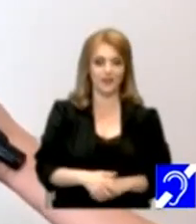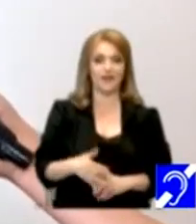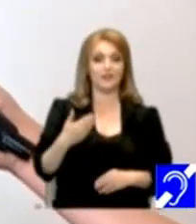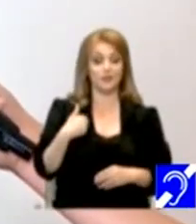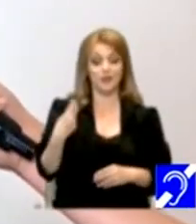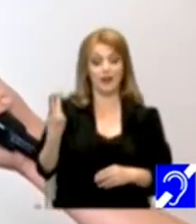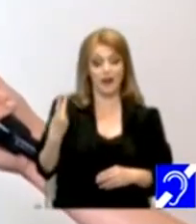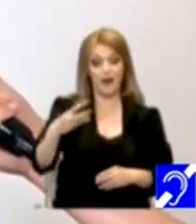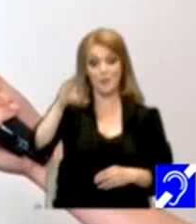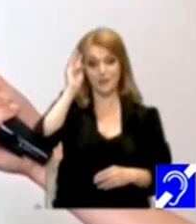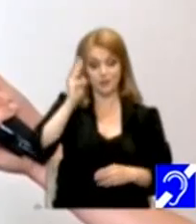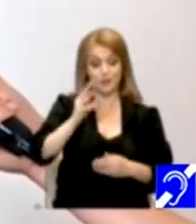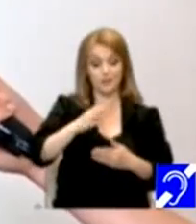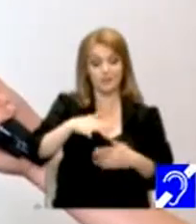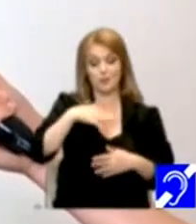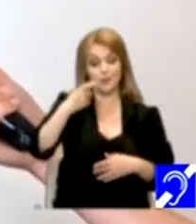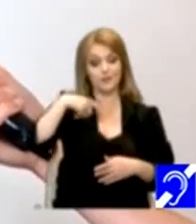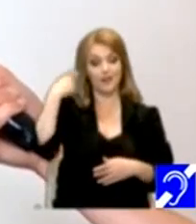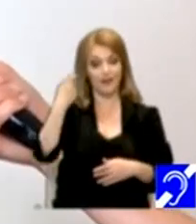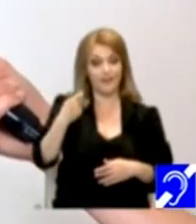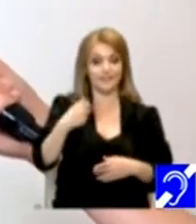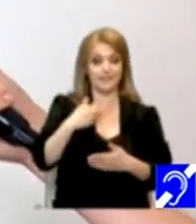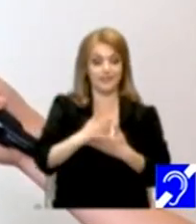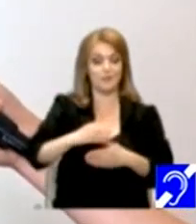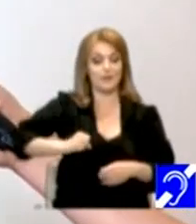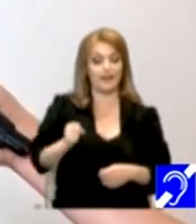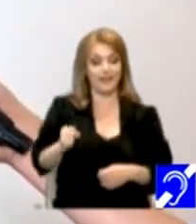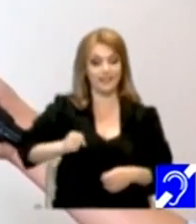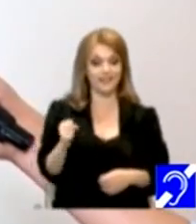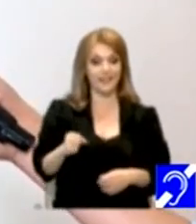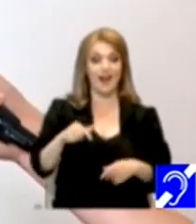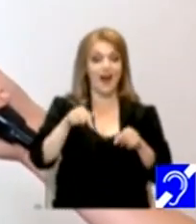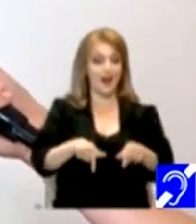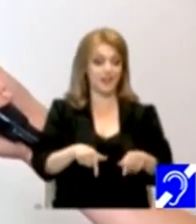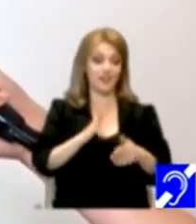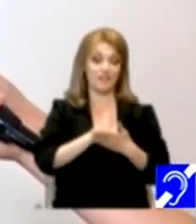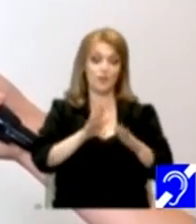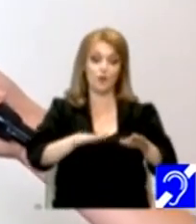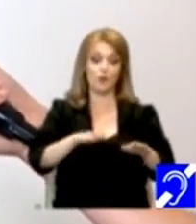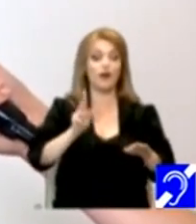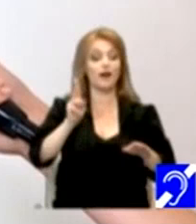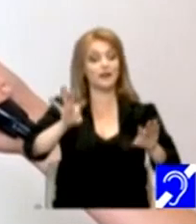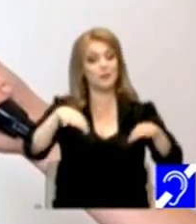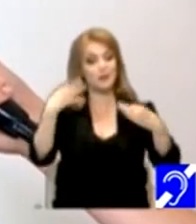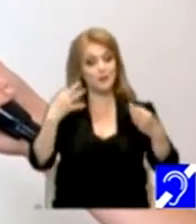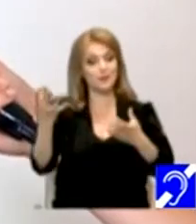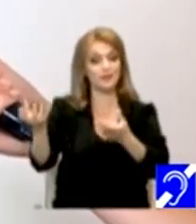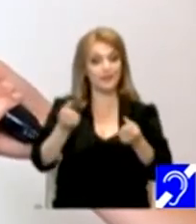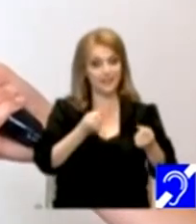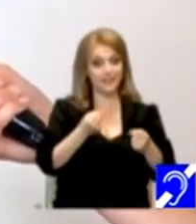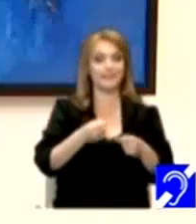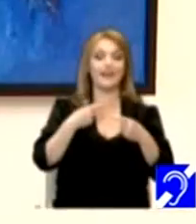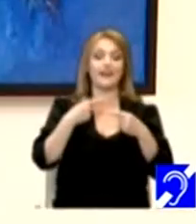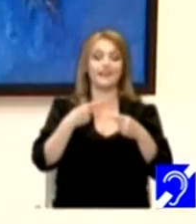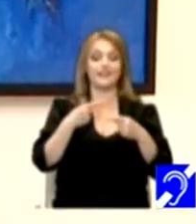mult timp găzduiește foarte multe expoziții. Avem un spațiu care ne permite să primim